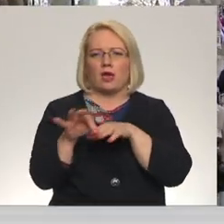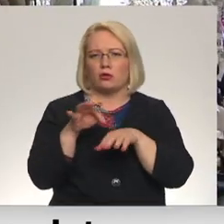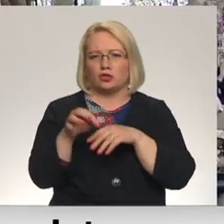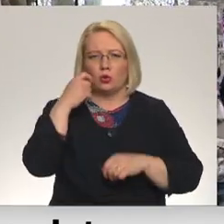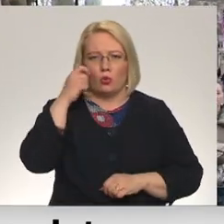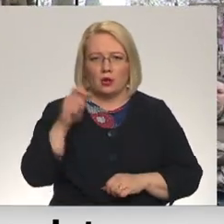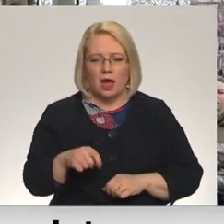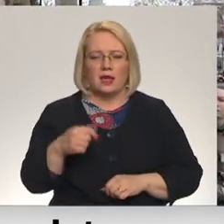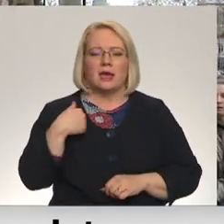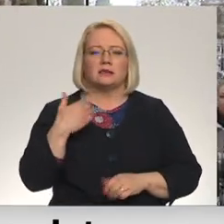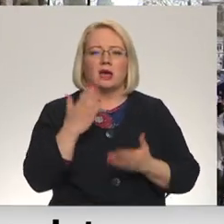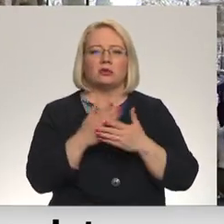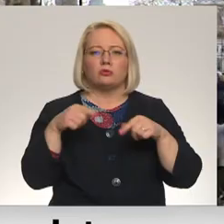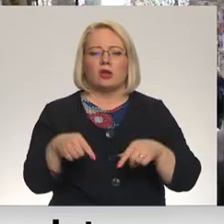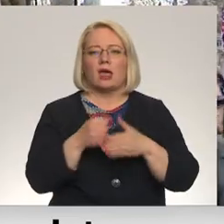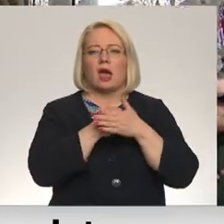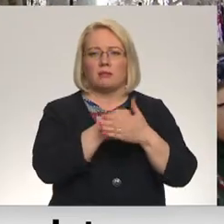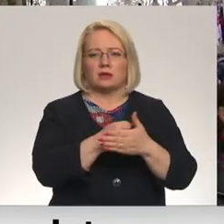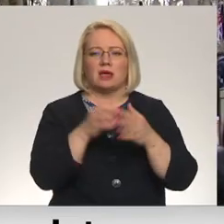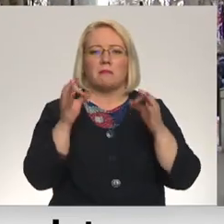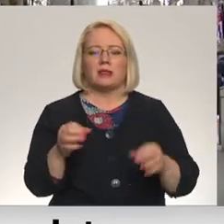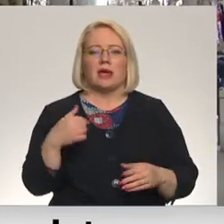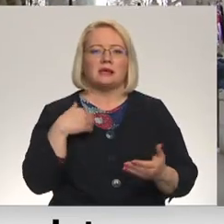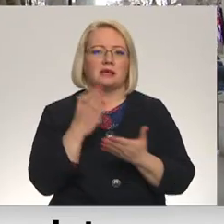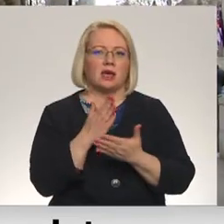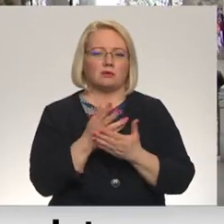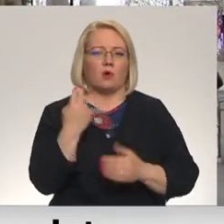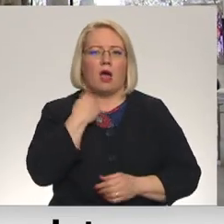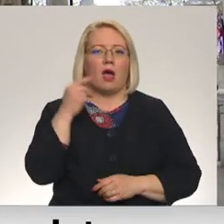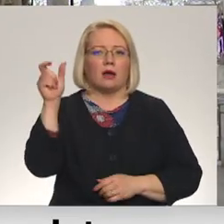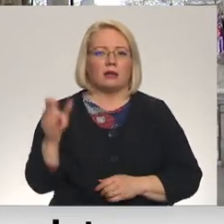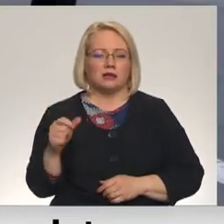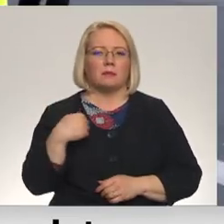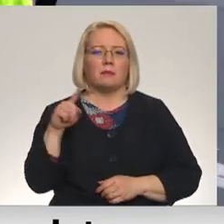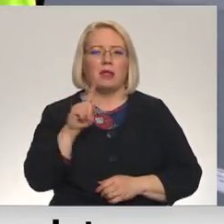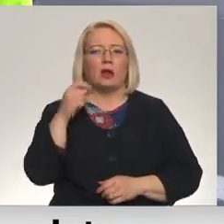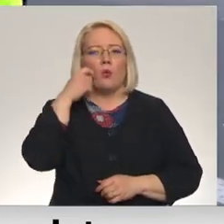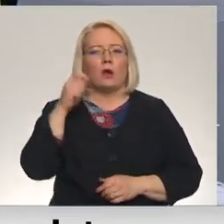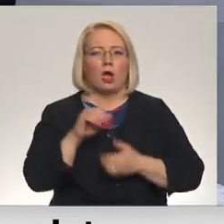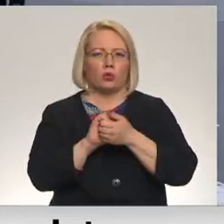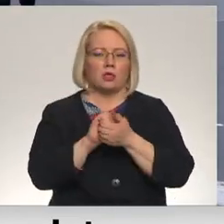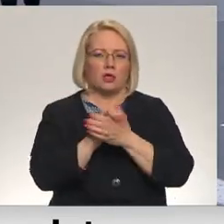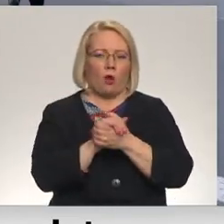Esmu šeit, lai atbalstītu. Īstenībā pats esmu brits, bet man ir ukrāņu draugi.